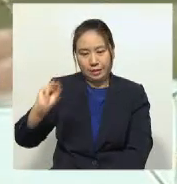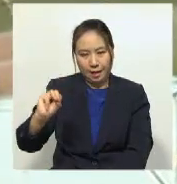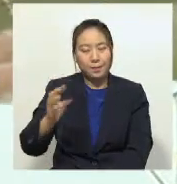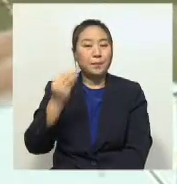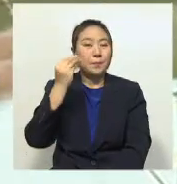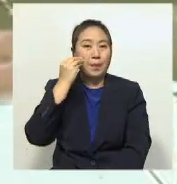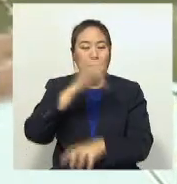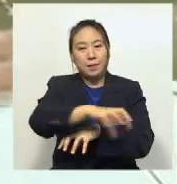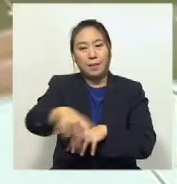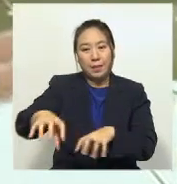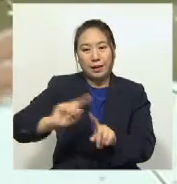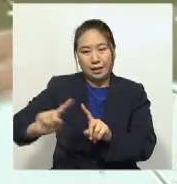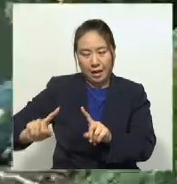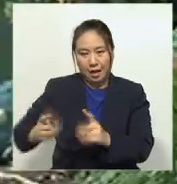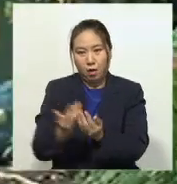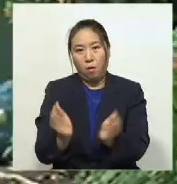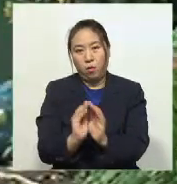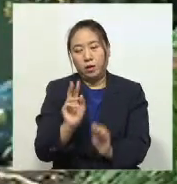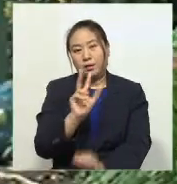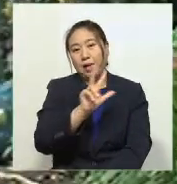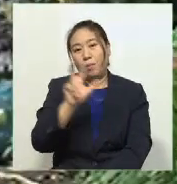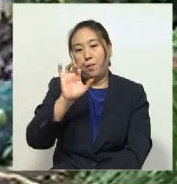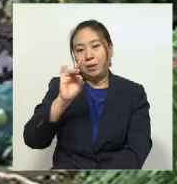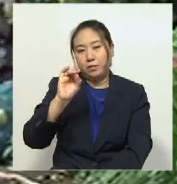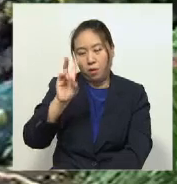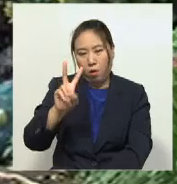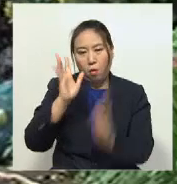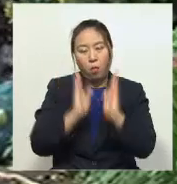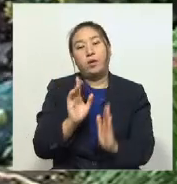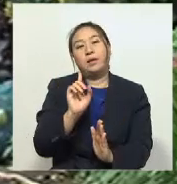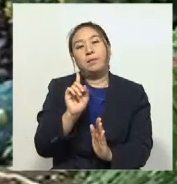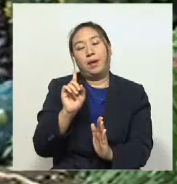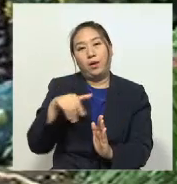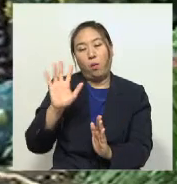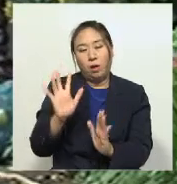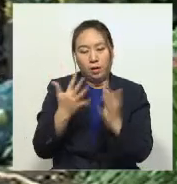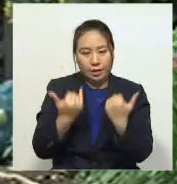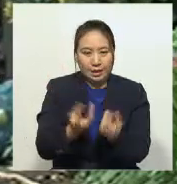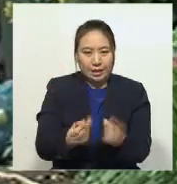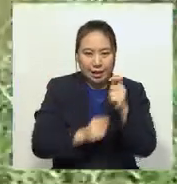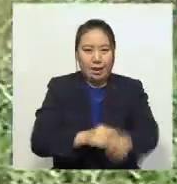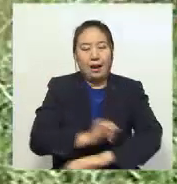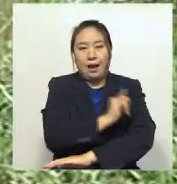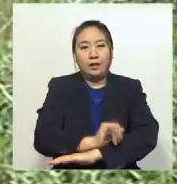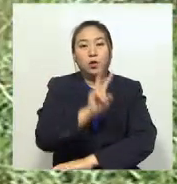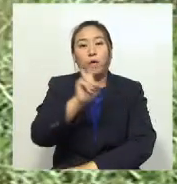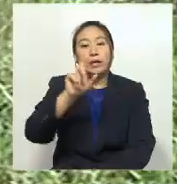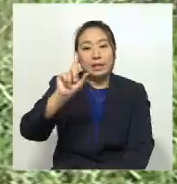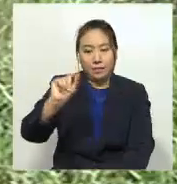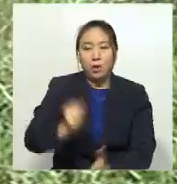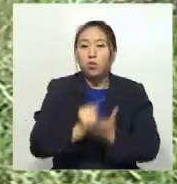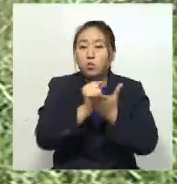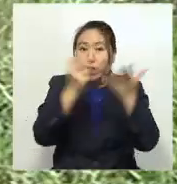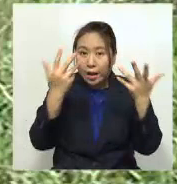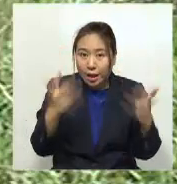น382ครัวเรือน 1,513 คนค่ะพื้นที่การเกษตรล่าสุด220ไร่ได้รับความช่วยเหลือเบื้อง